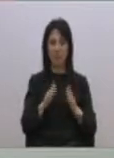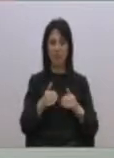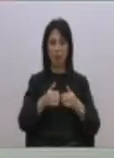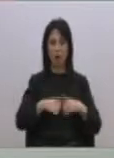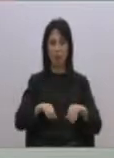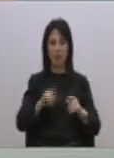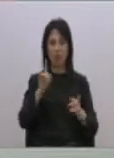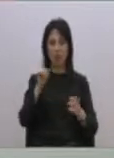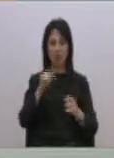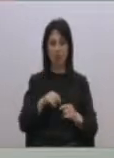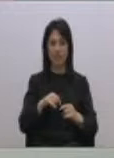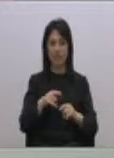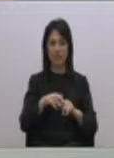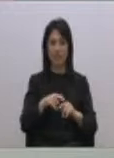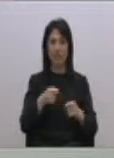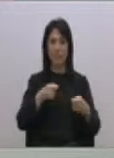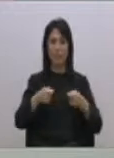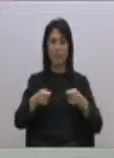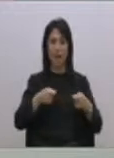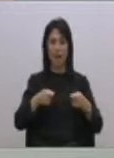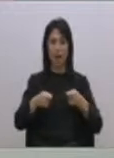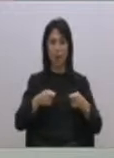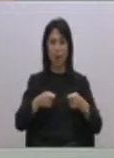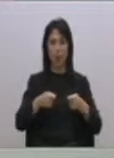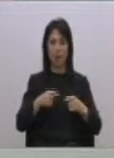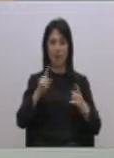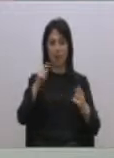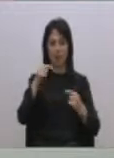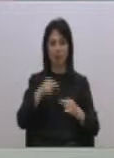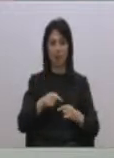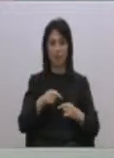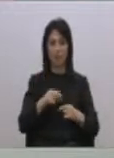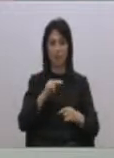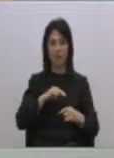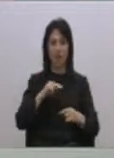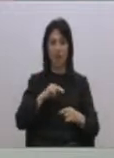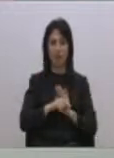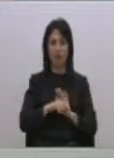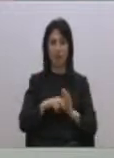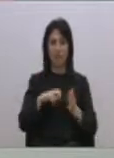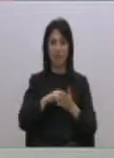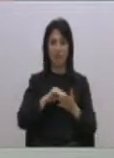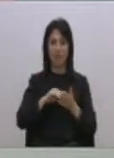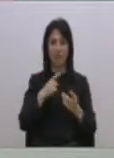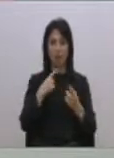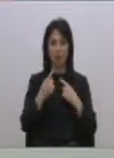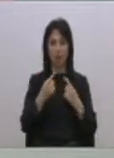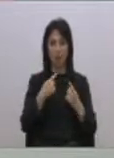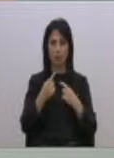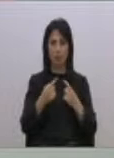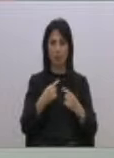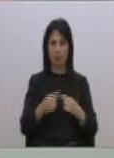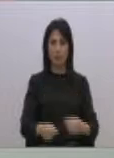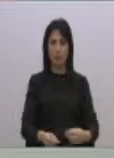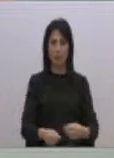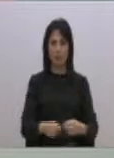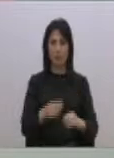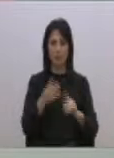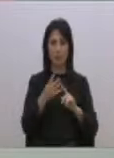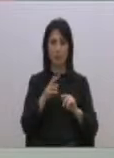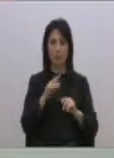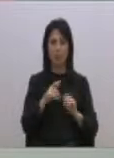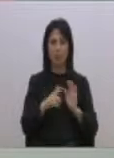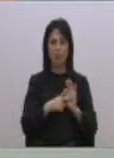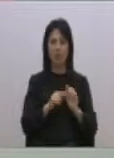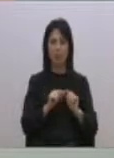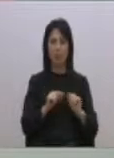ce s-a va misi, dar ghis, mare gulgebele. Andașe să vă amis administrațiul organul sta mutațit. Meu trebuie muhlis, mi-aș